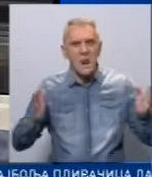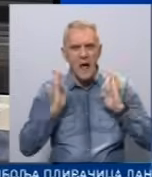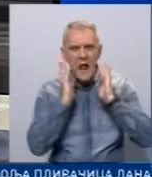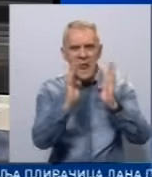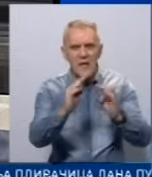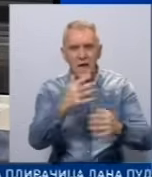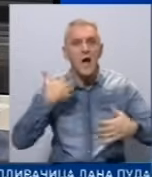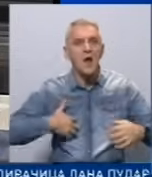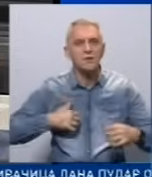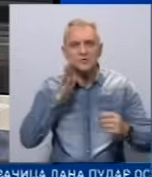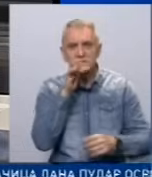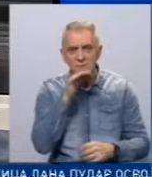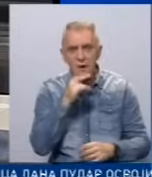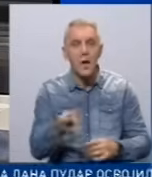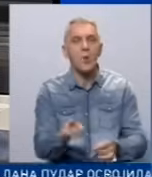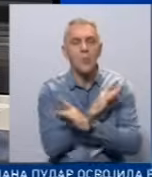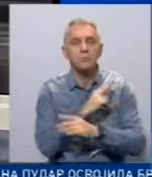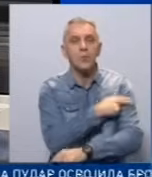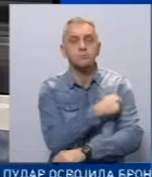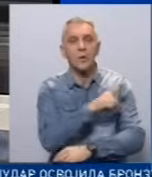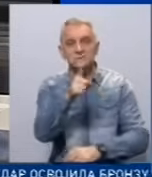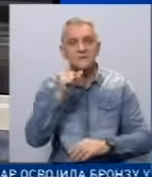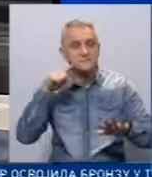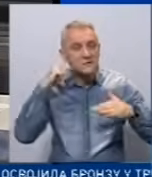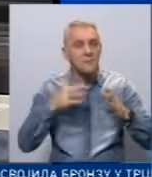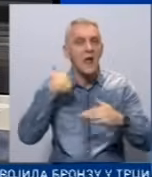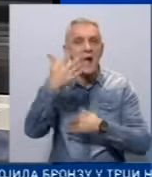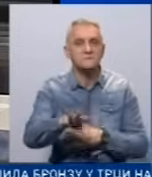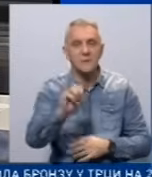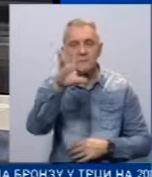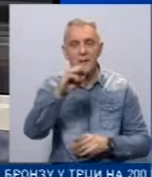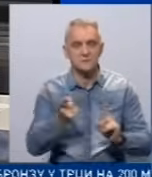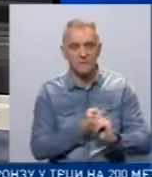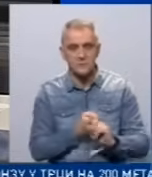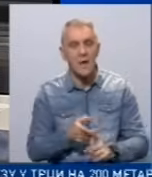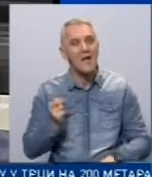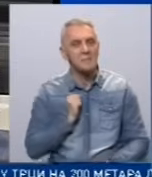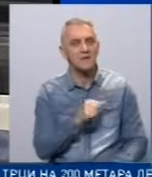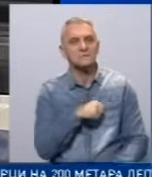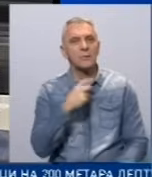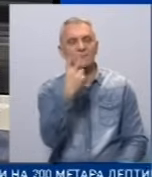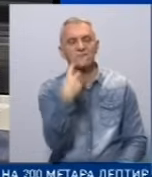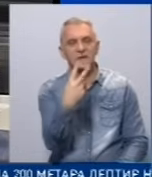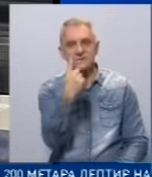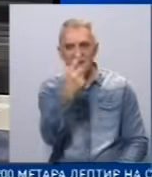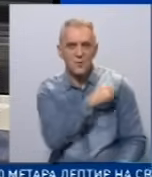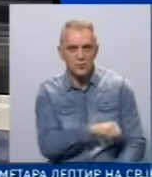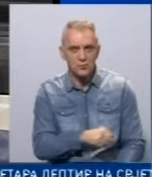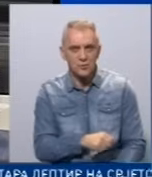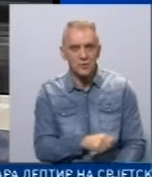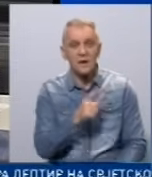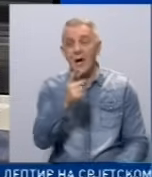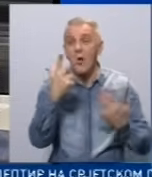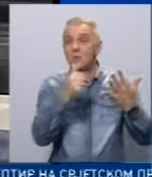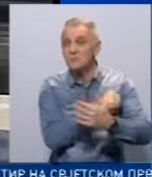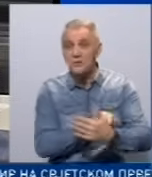na Iliđi u Sarajevu, a preminuo je u bolnici 7 dana kasnije, 15. februara. Imao je samo 21 godinu, no